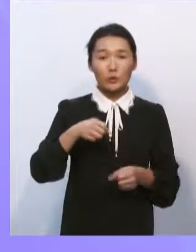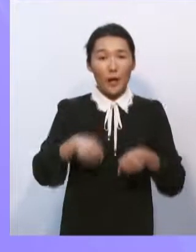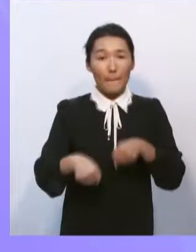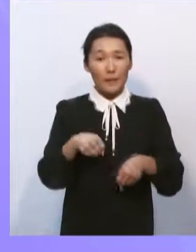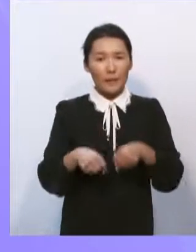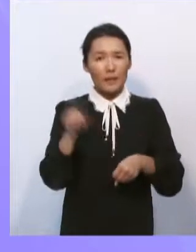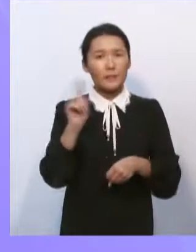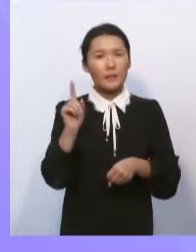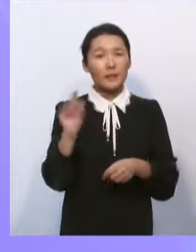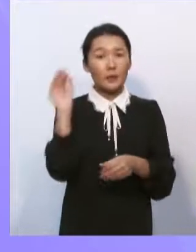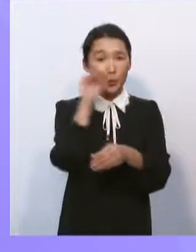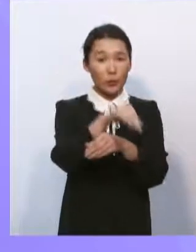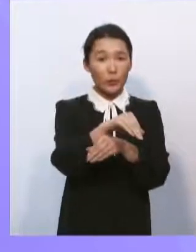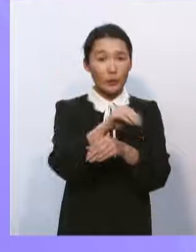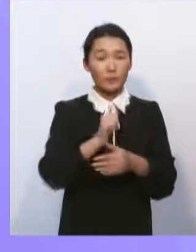эмнелерди кошобуз?